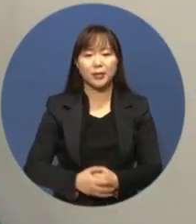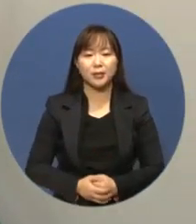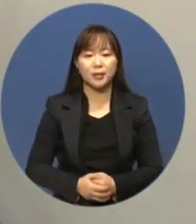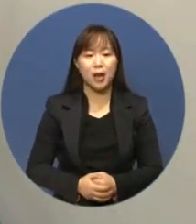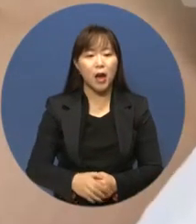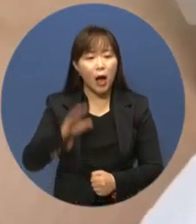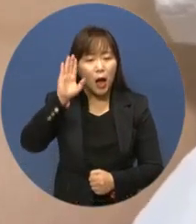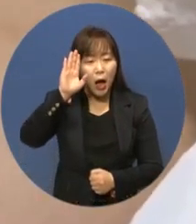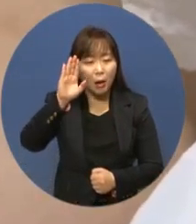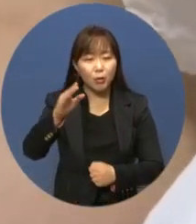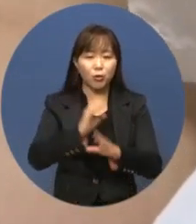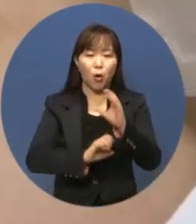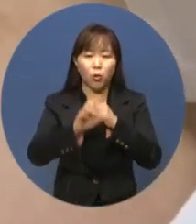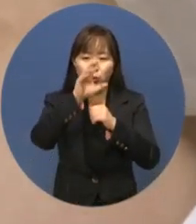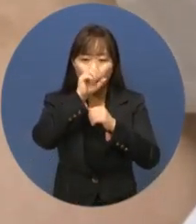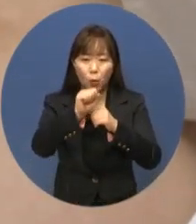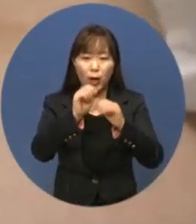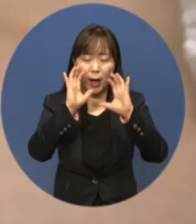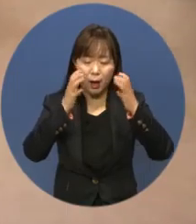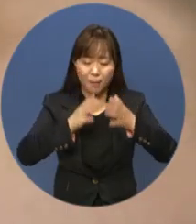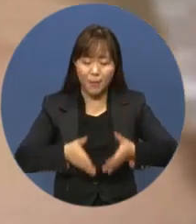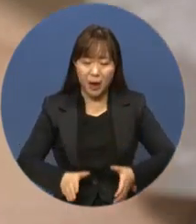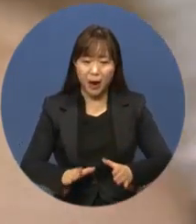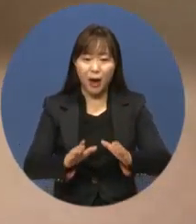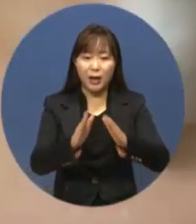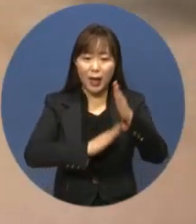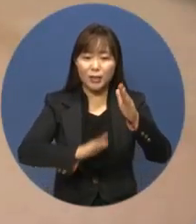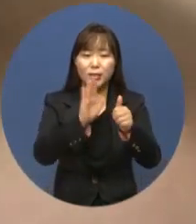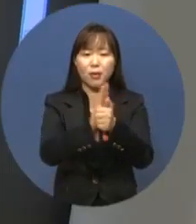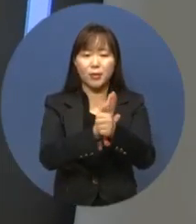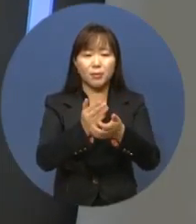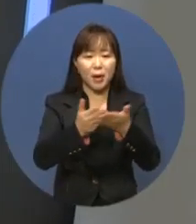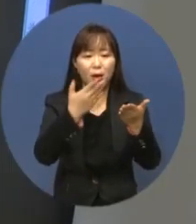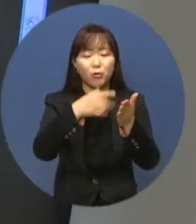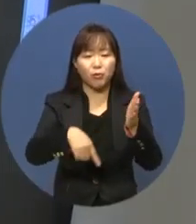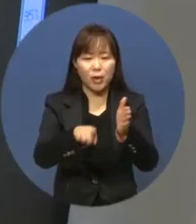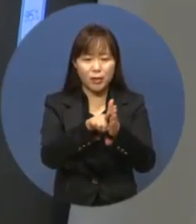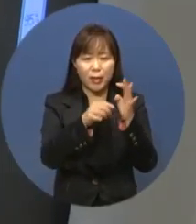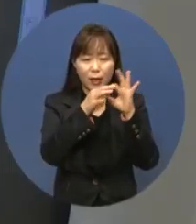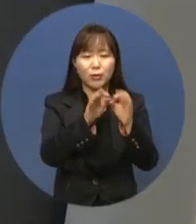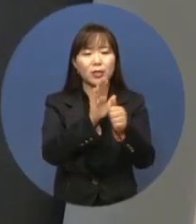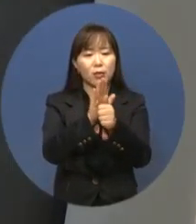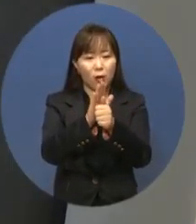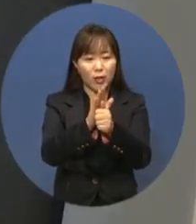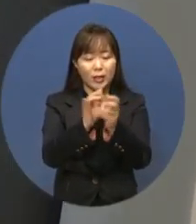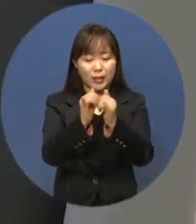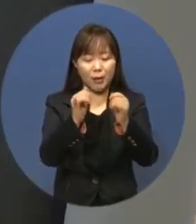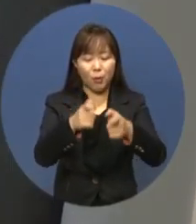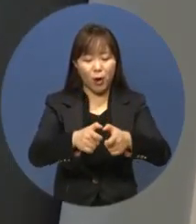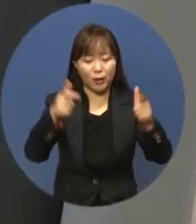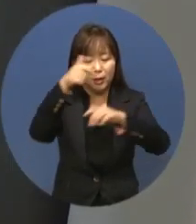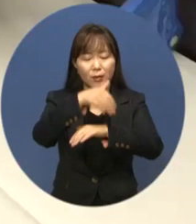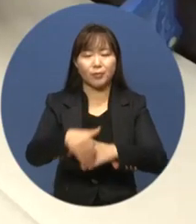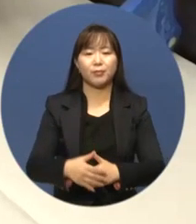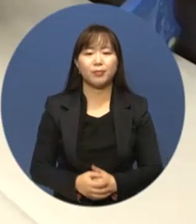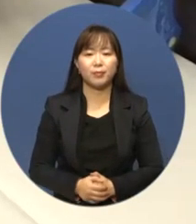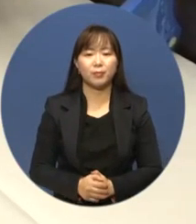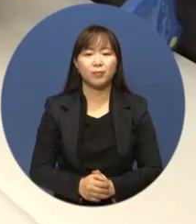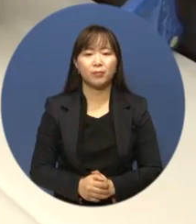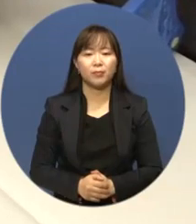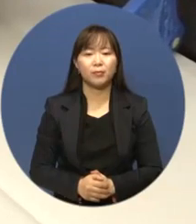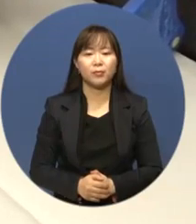생후 복지부는 보다 많은 출산 과정이 서비스를 받을 수 있도록 계속해서 지원 대상을 확대할 방침입니다